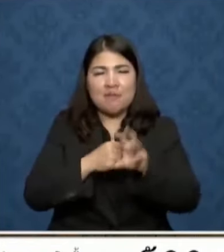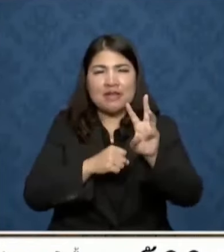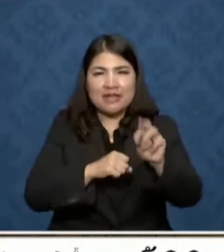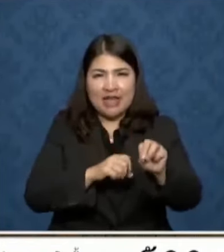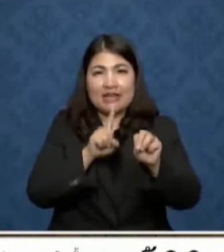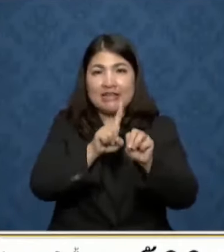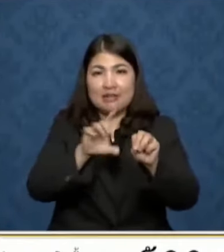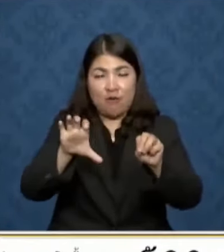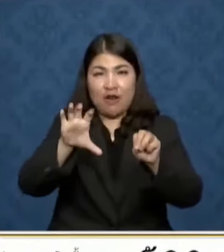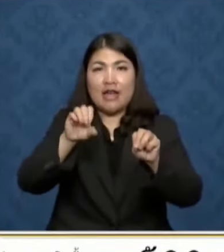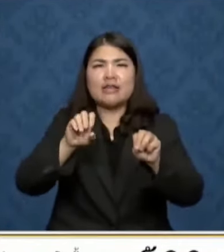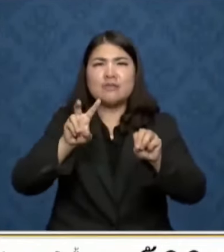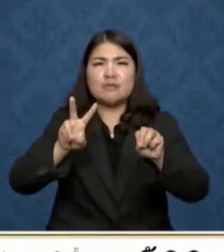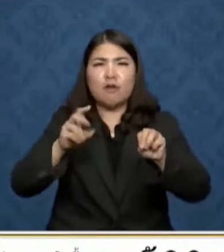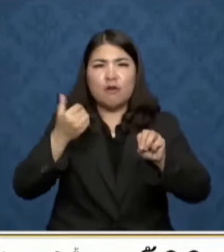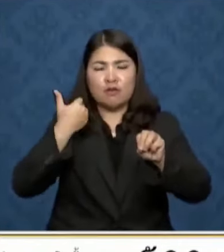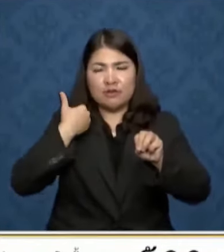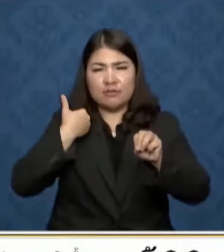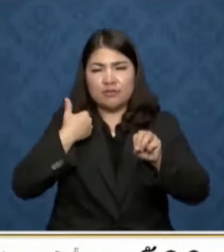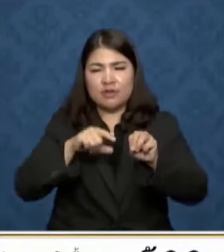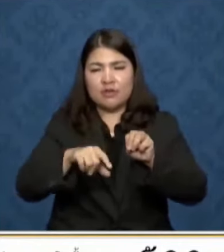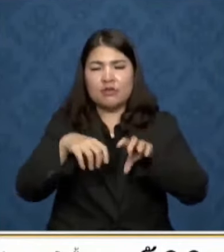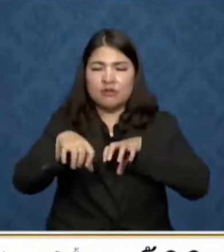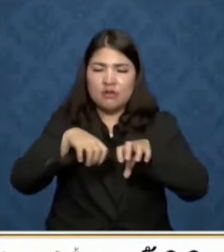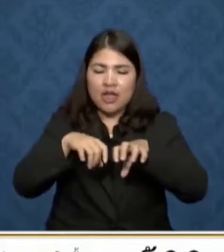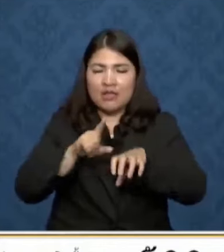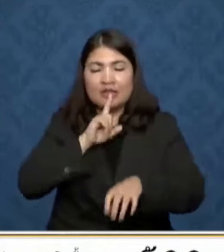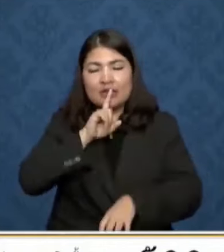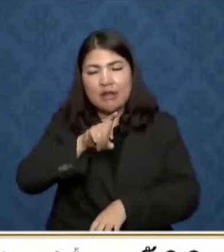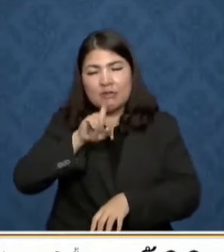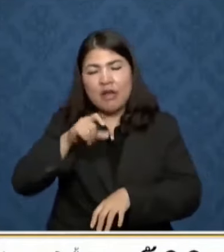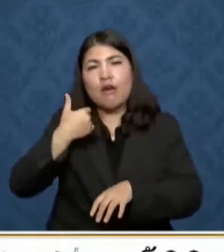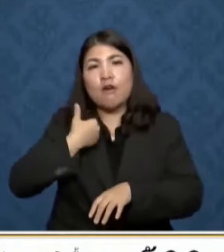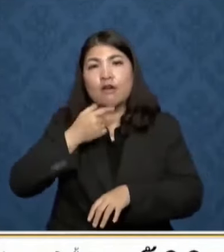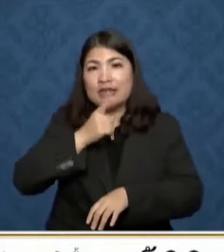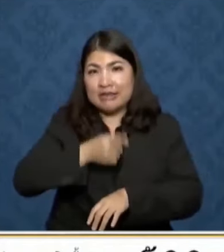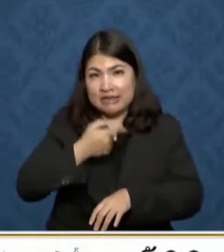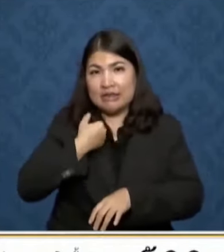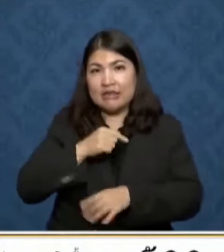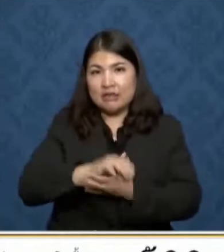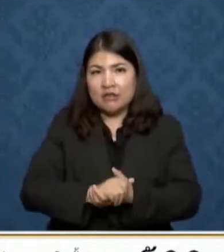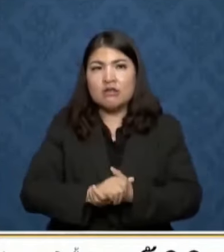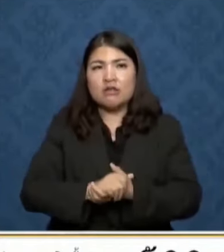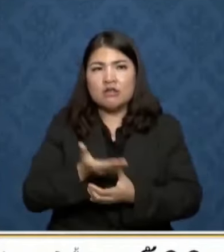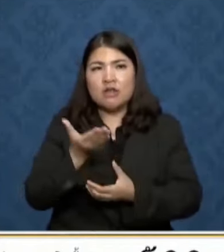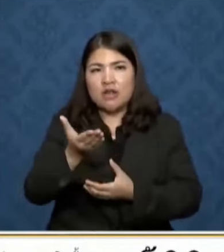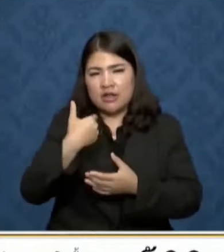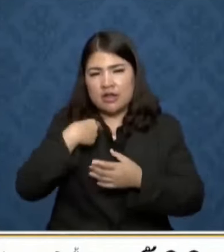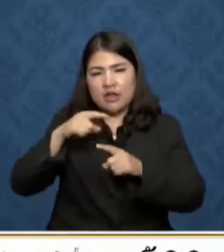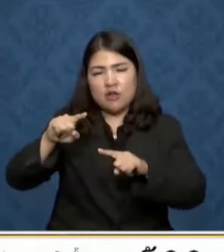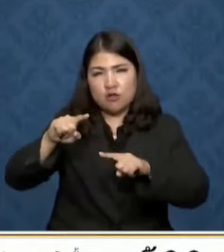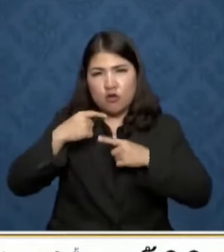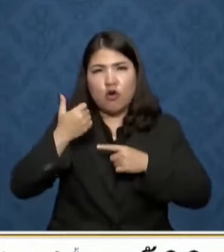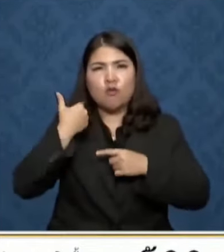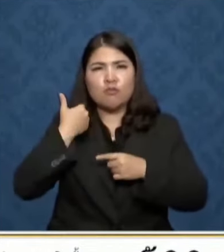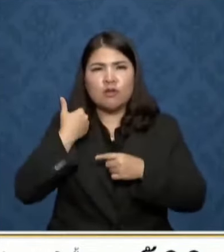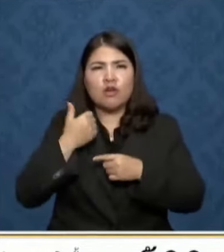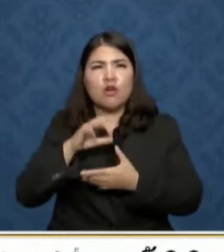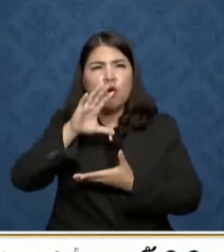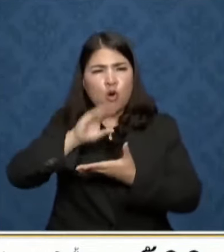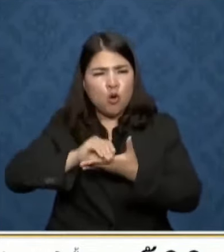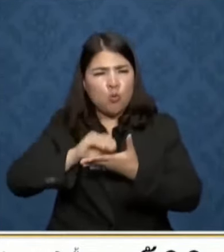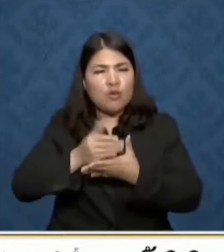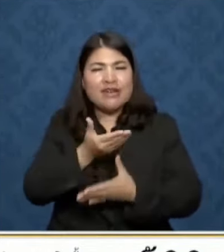ตรงนี้ กับอที่ค่อร์ verschiedenenอทีนึให้ทานได้ตอบนะครัข้อมลตรนี้